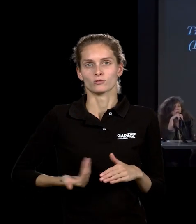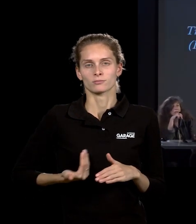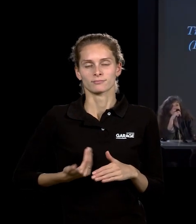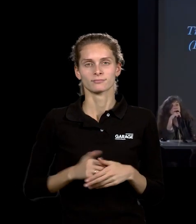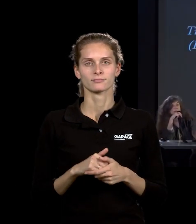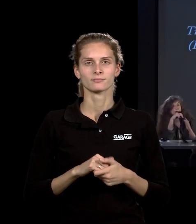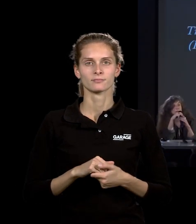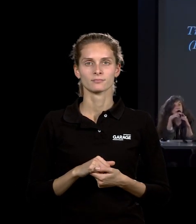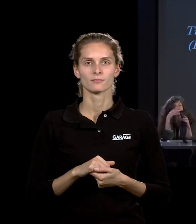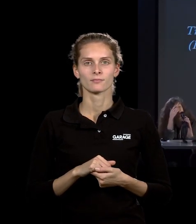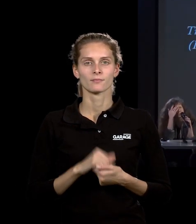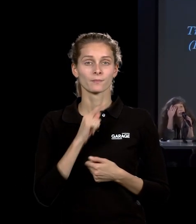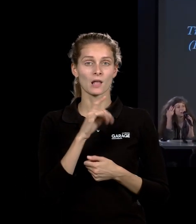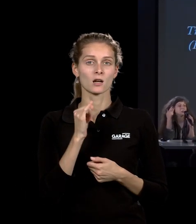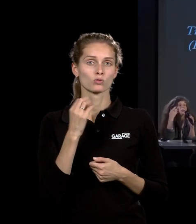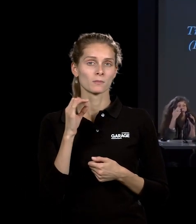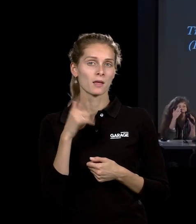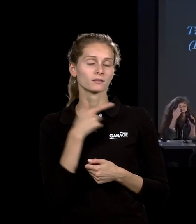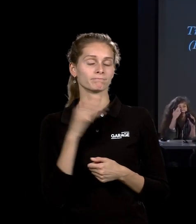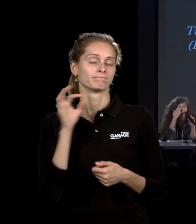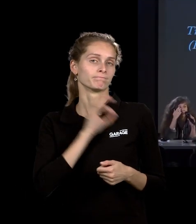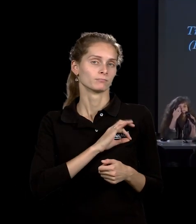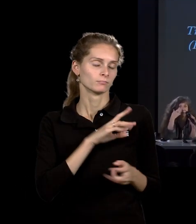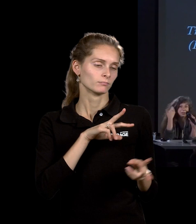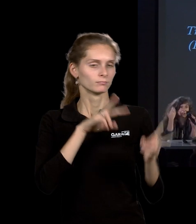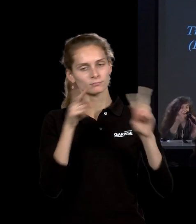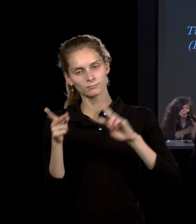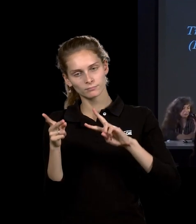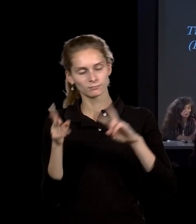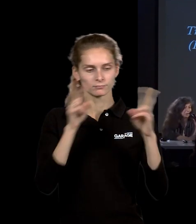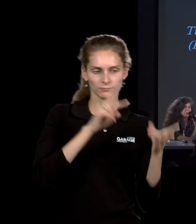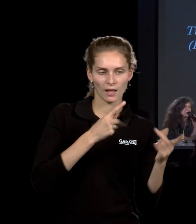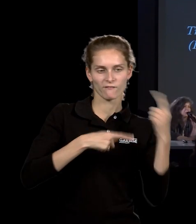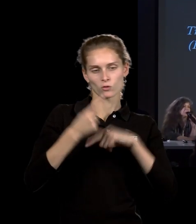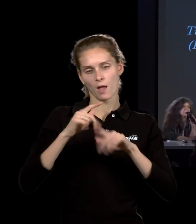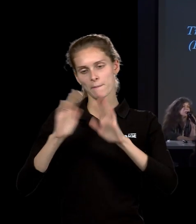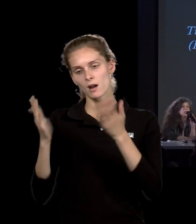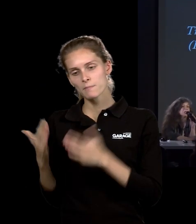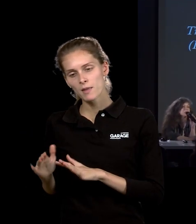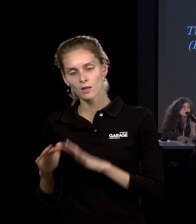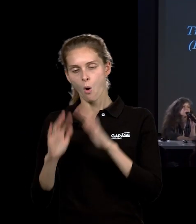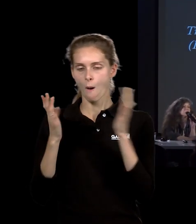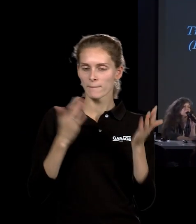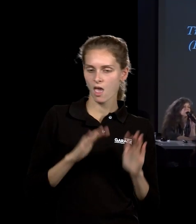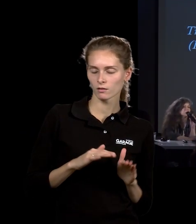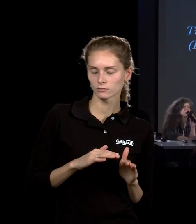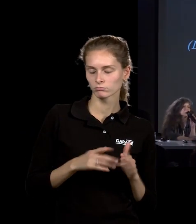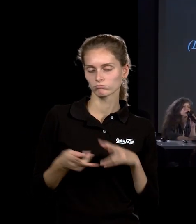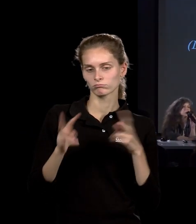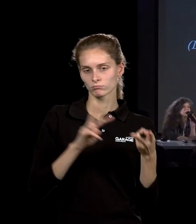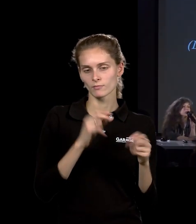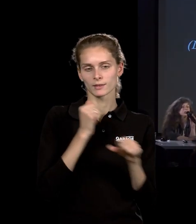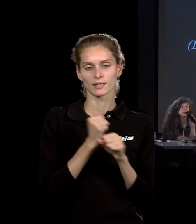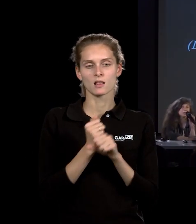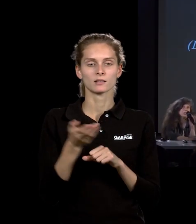чем и работает Раушенберг, переключаясь время от времени, возвращаясь к предметам, к объектам. Вот он делает такую